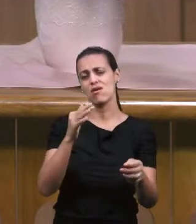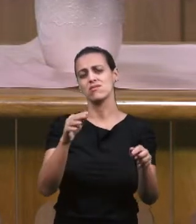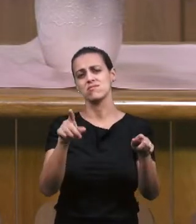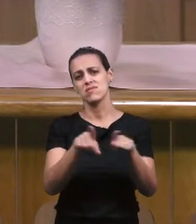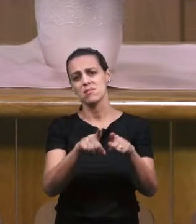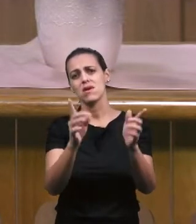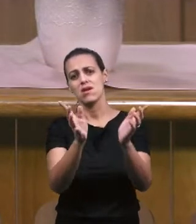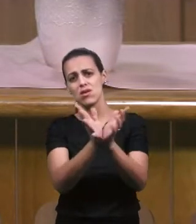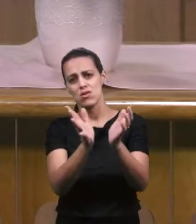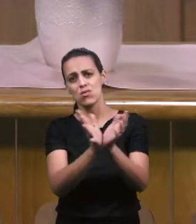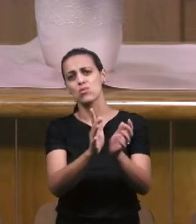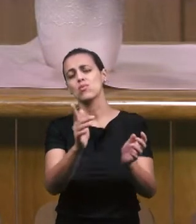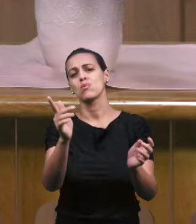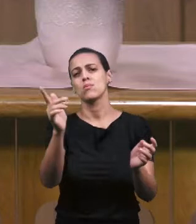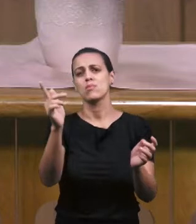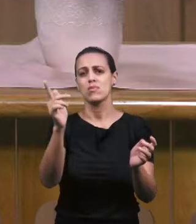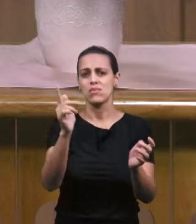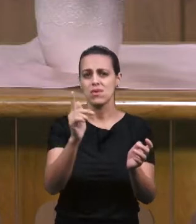étaient les Grecs,